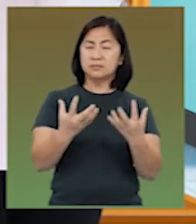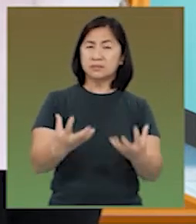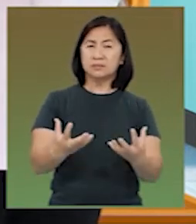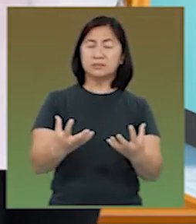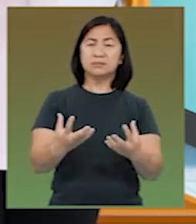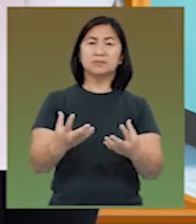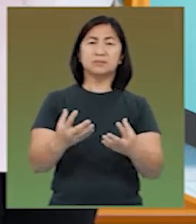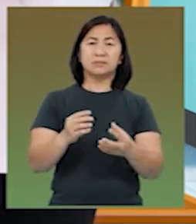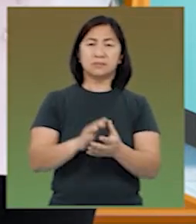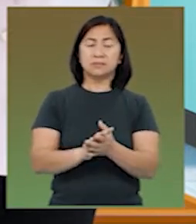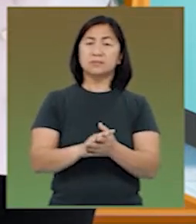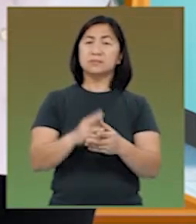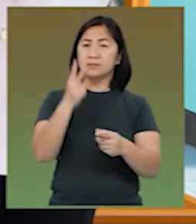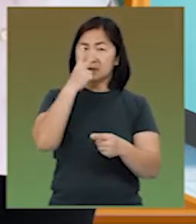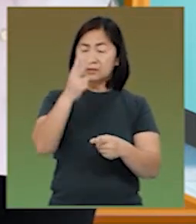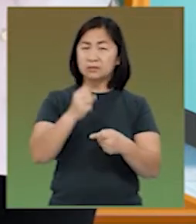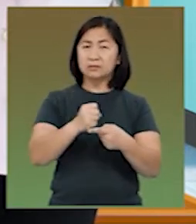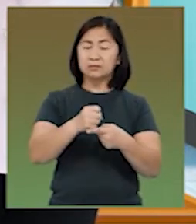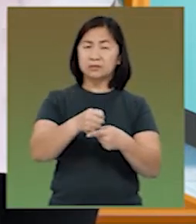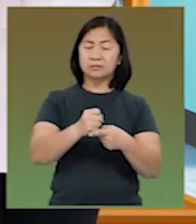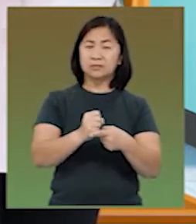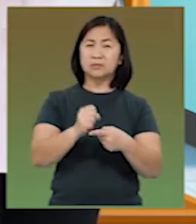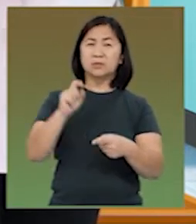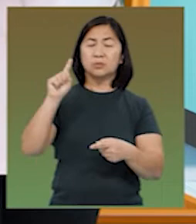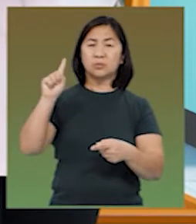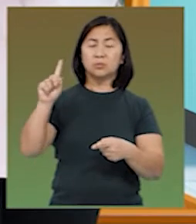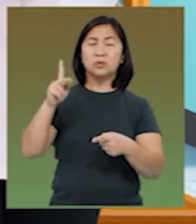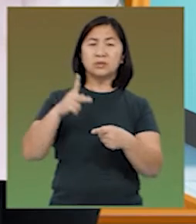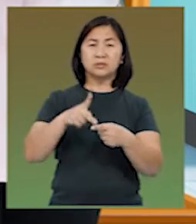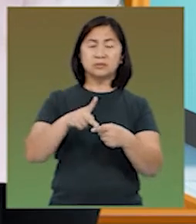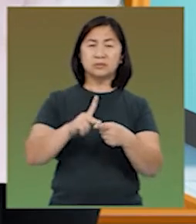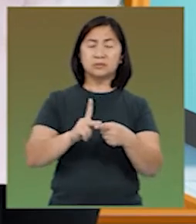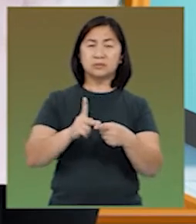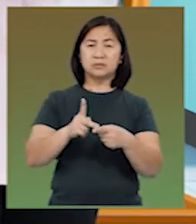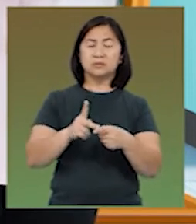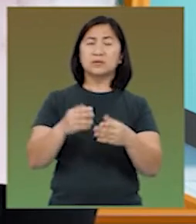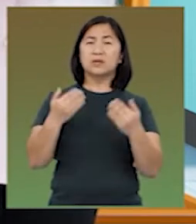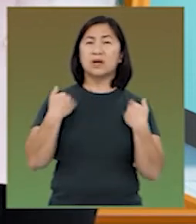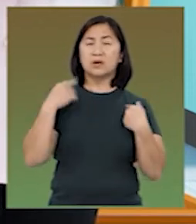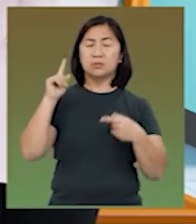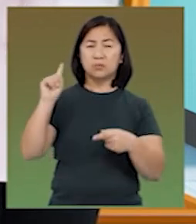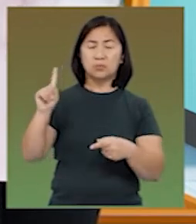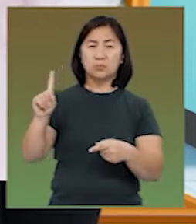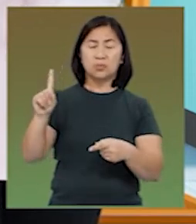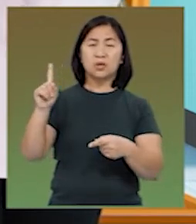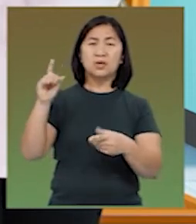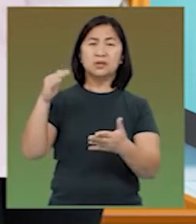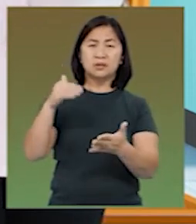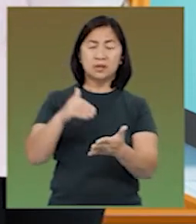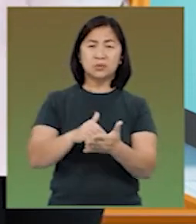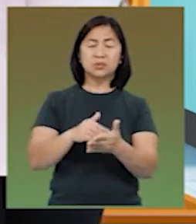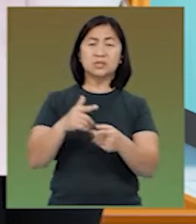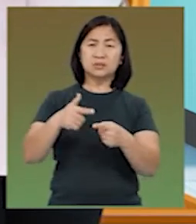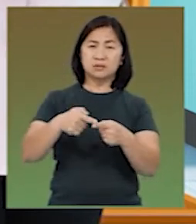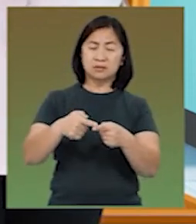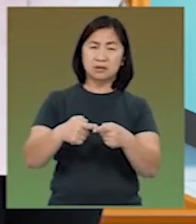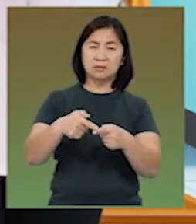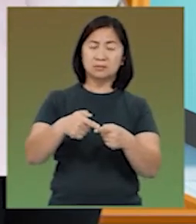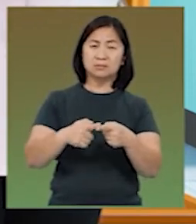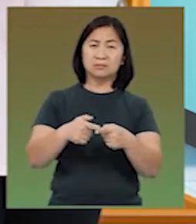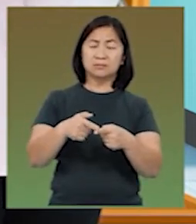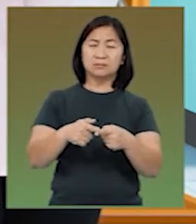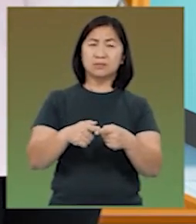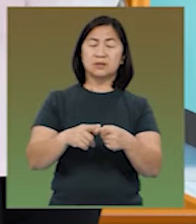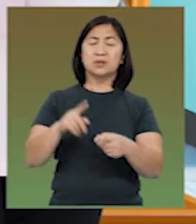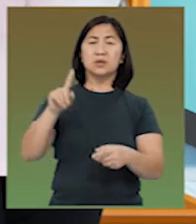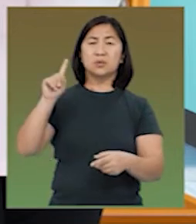Makikita sa scale na ang 1 kilogram ay may 1,000 grams. Ibig sabihin,